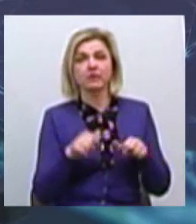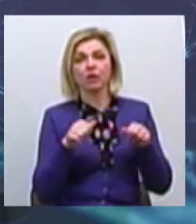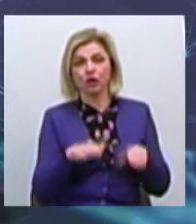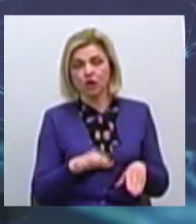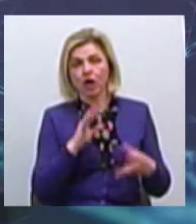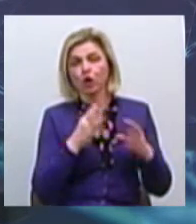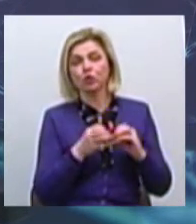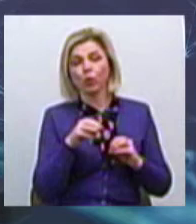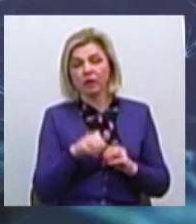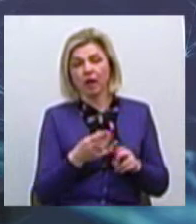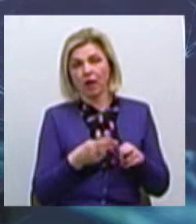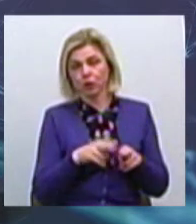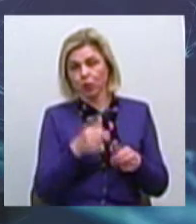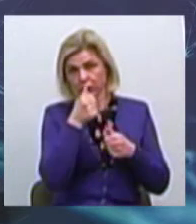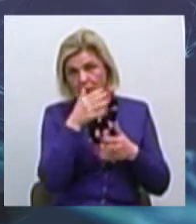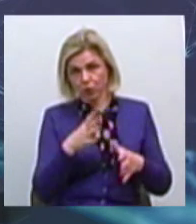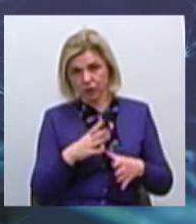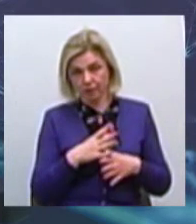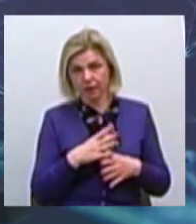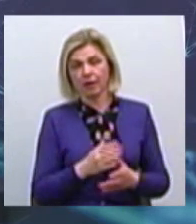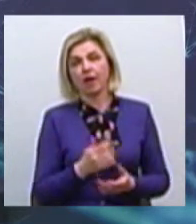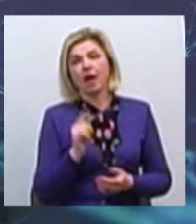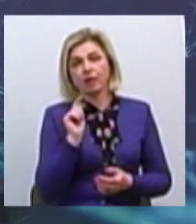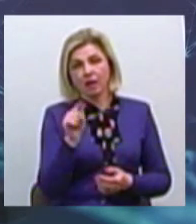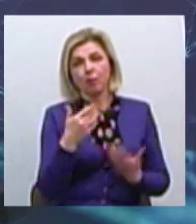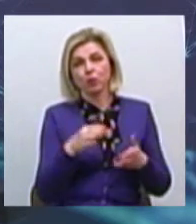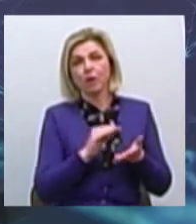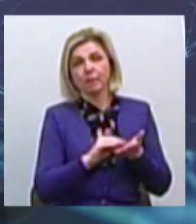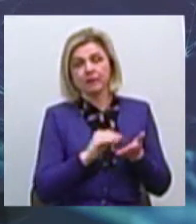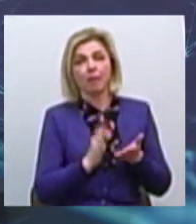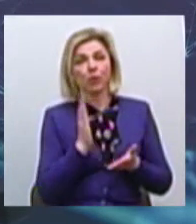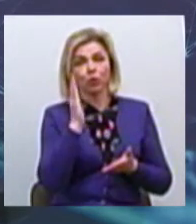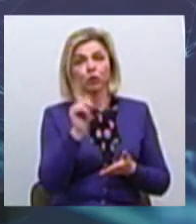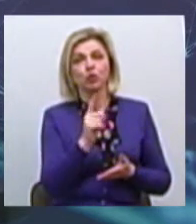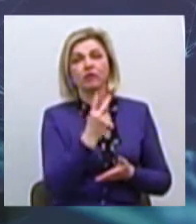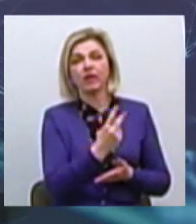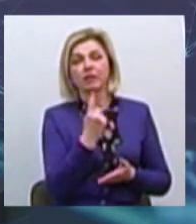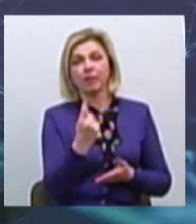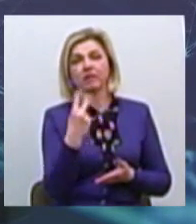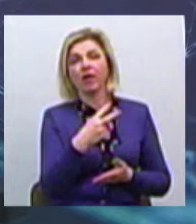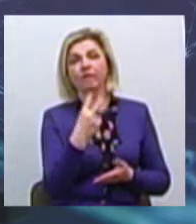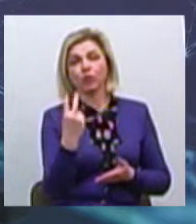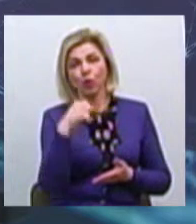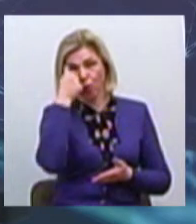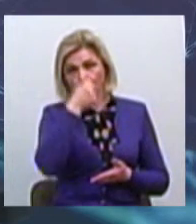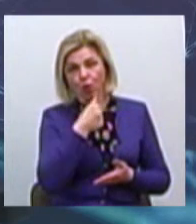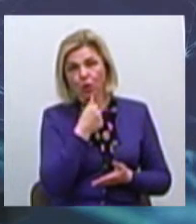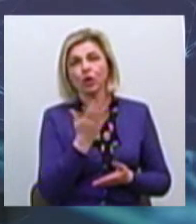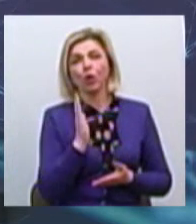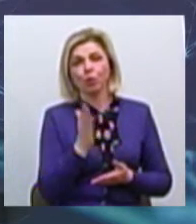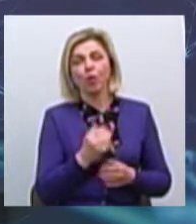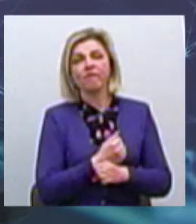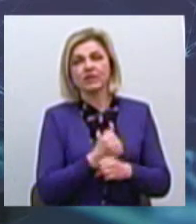результатов которых не может быть. Я уже писал прогноз, что 2021-2022 год будет очередной